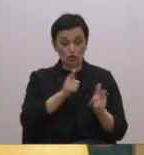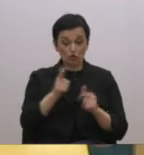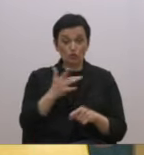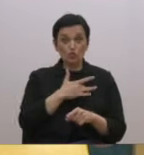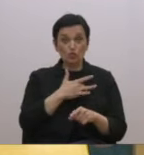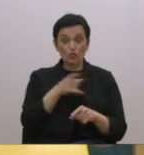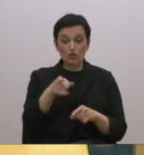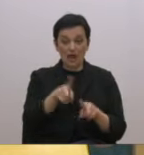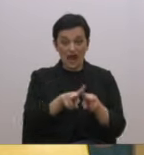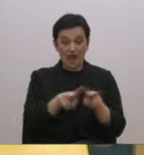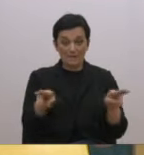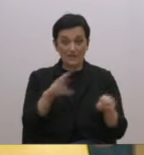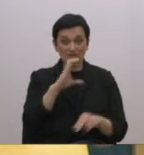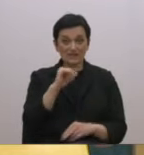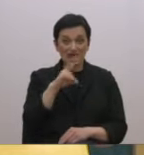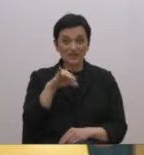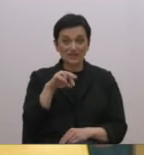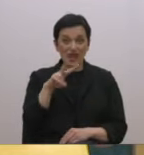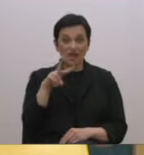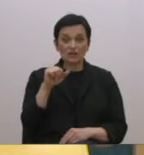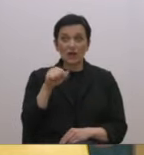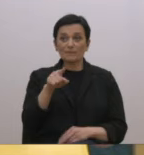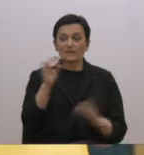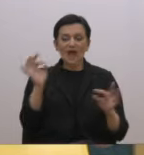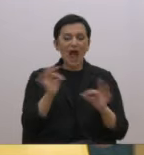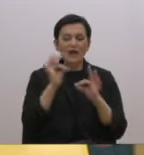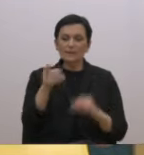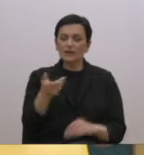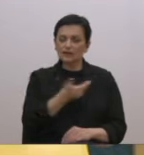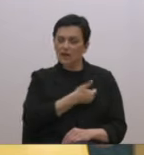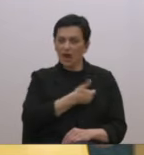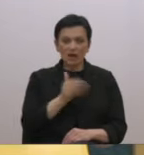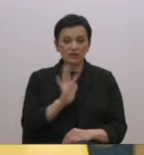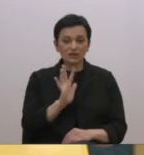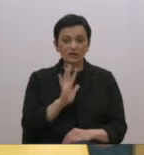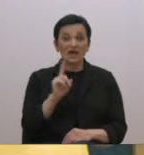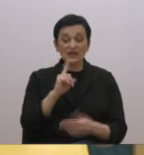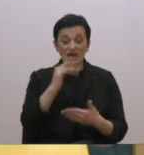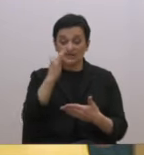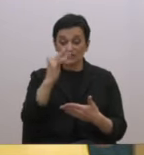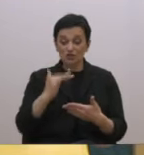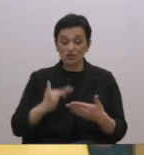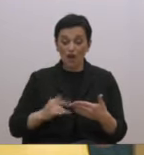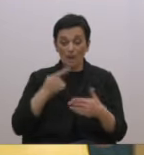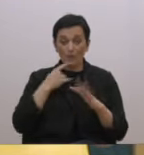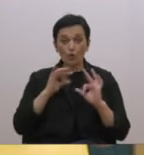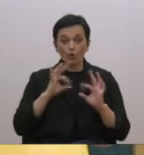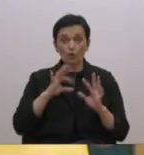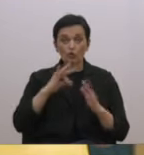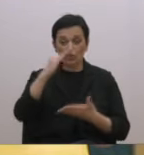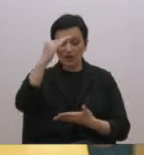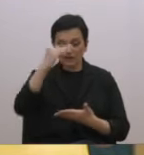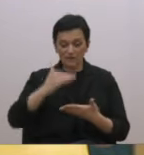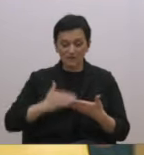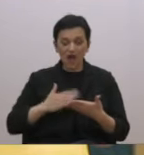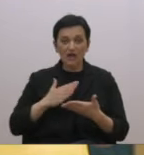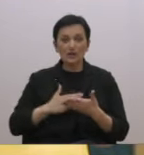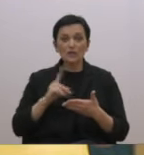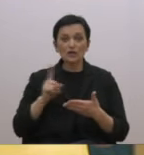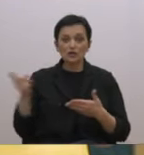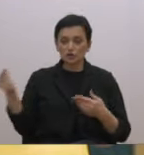გულისხმობს სანტინელას, რომ არაფერი არ გინდათ. ის რაც ჩამოგითვალეთ, ის ყველაფერი არის